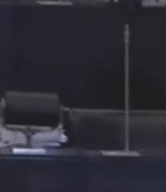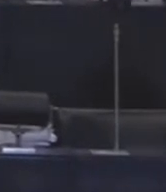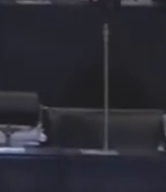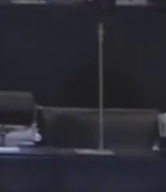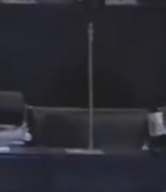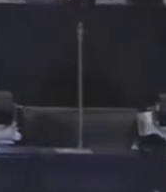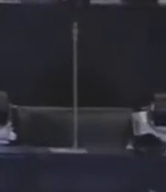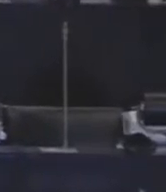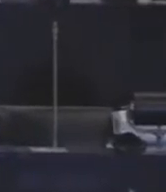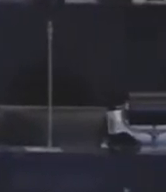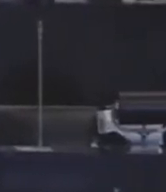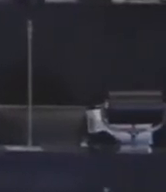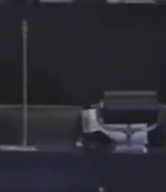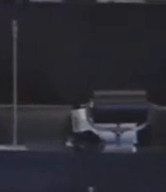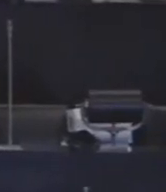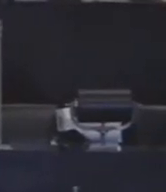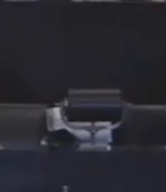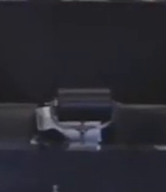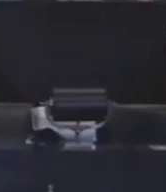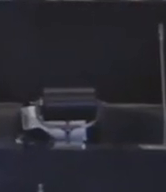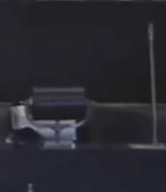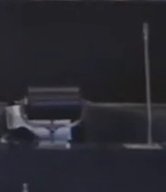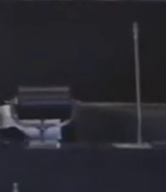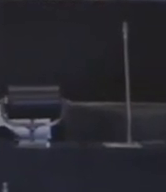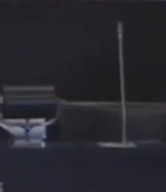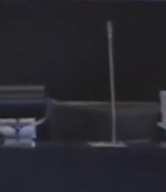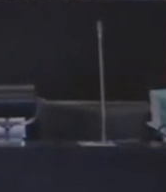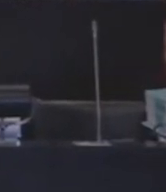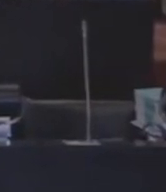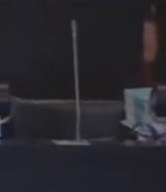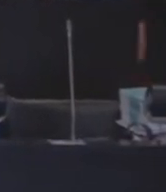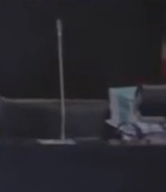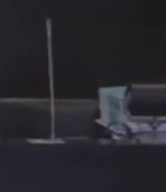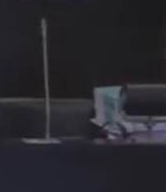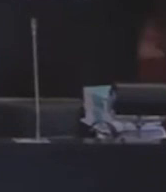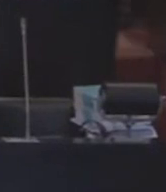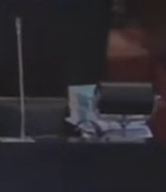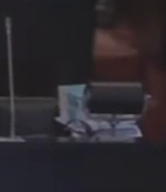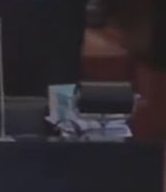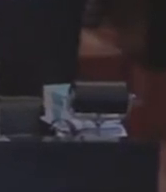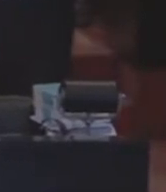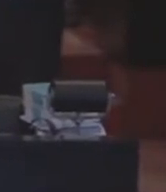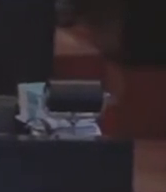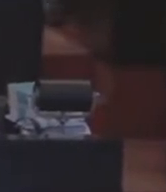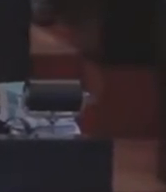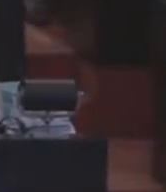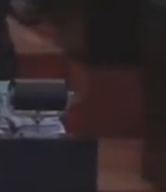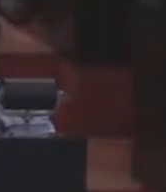පුද්ගලයන්ගෙන් අහනවා ආණ්ඩු පක්ෂයේ ඉන්න සදාන සියඹලා පිටිය මහත්තයාට සපෝට් කරමු කියලා බලද්දි විපක්ෂේ ඉන්නේ